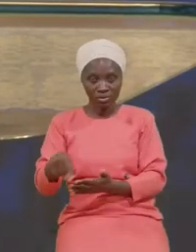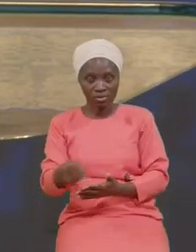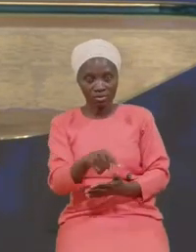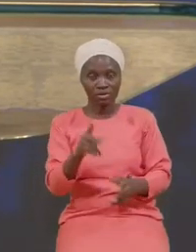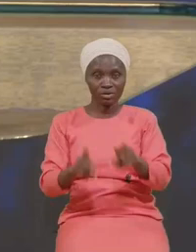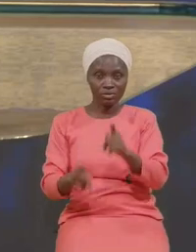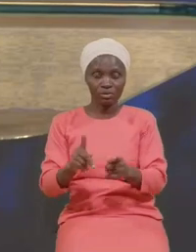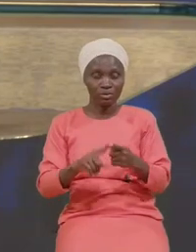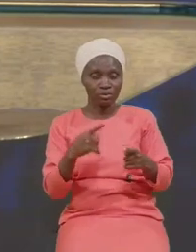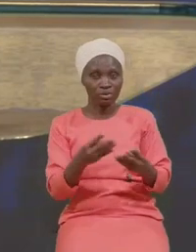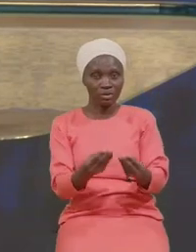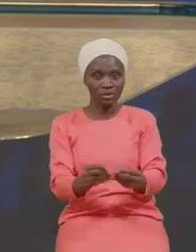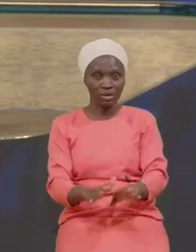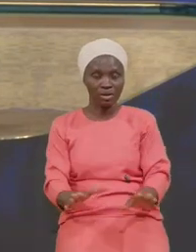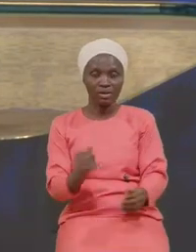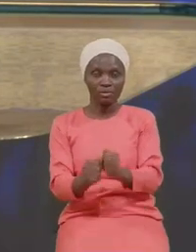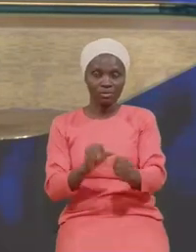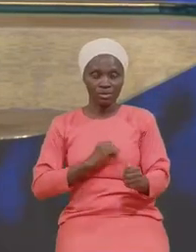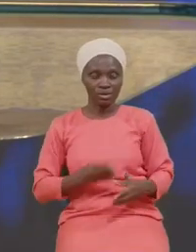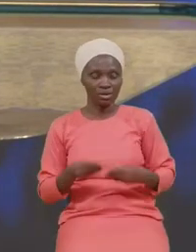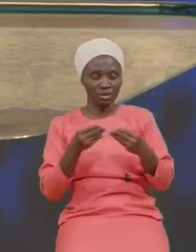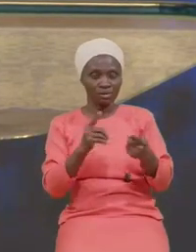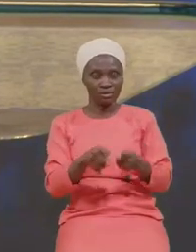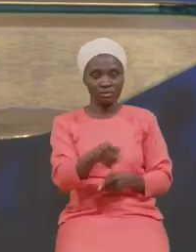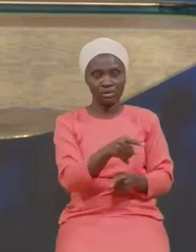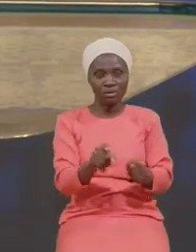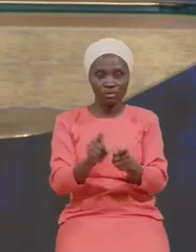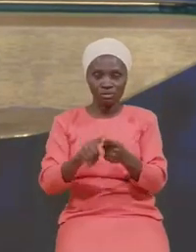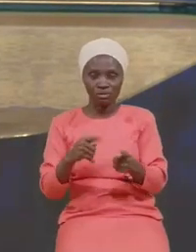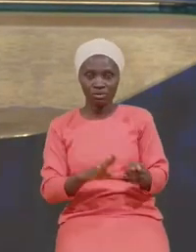le pays que je donne aux enfants d'Israël